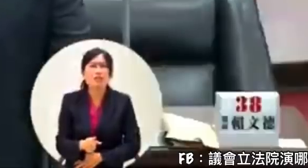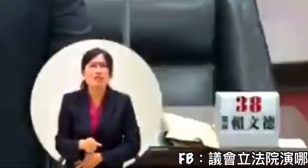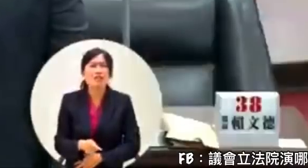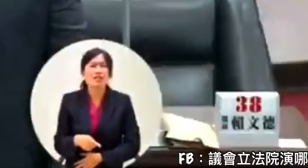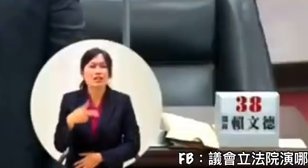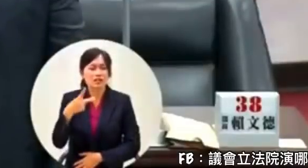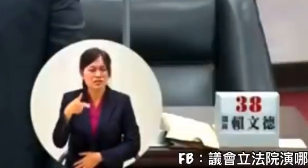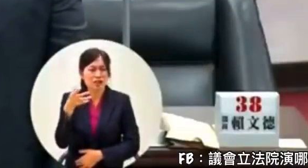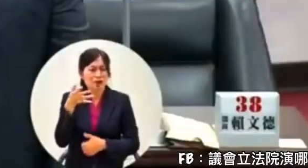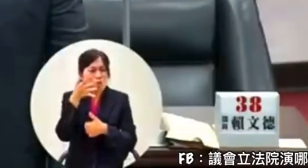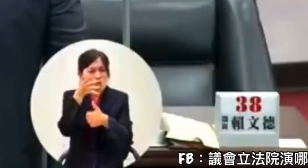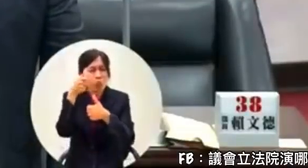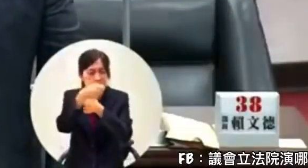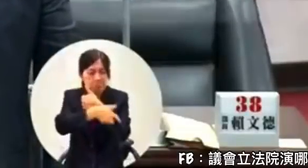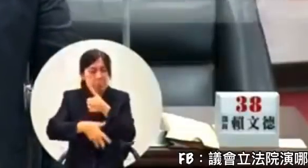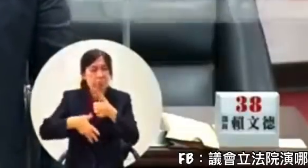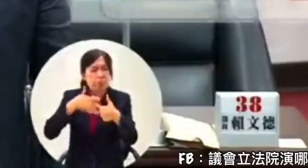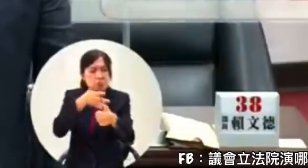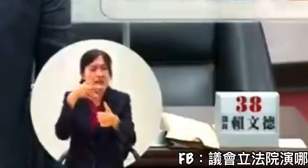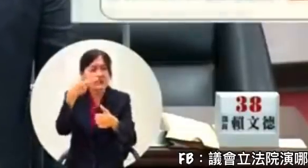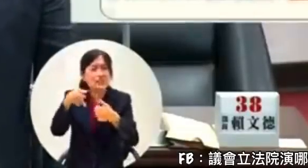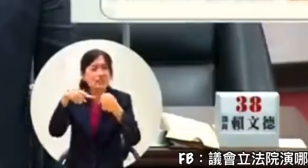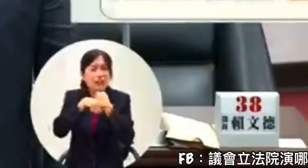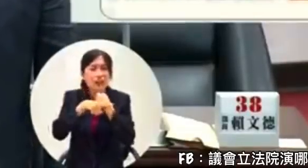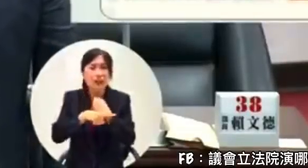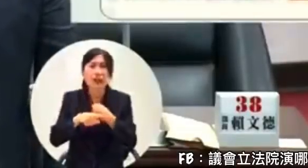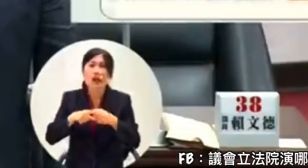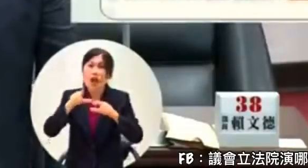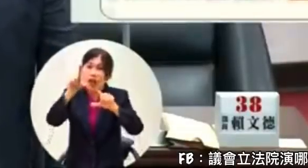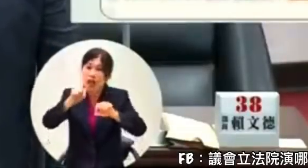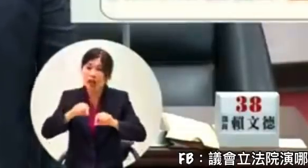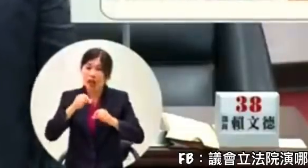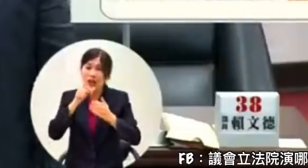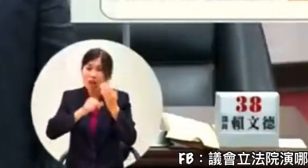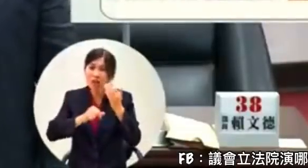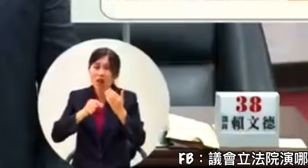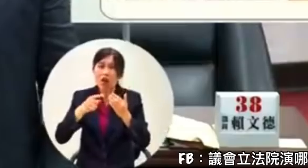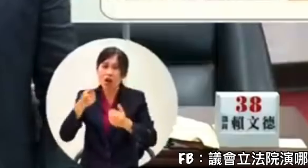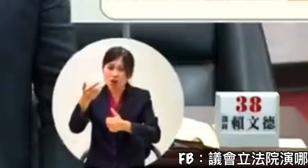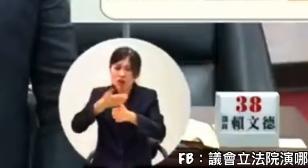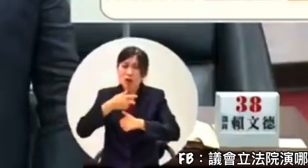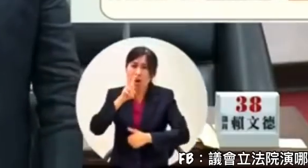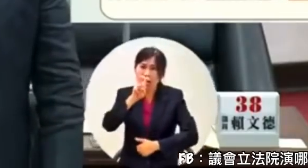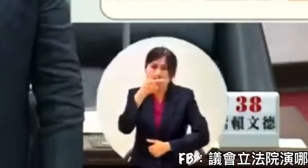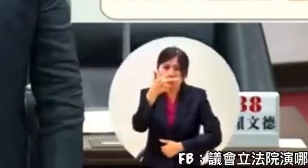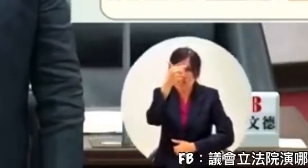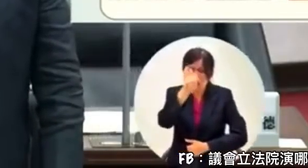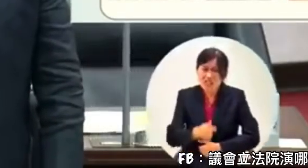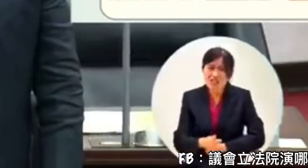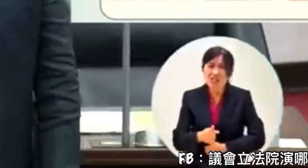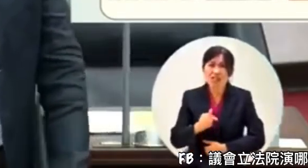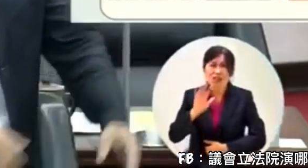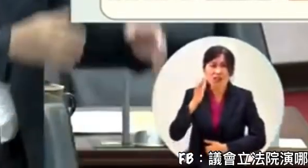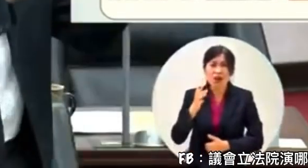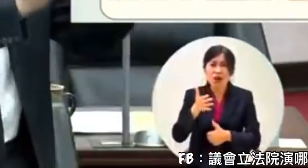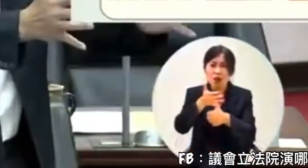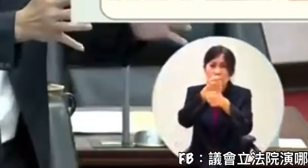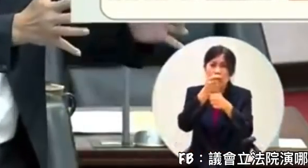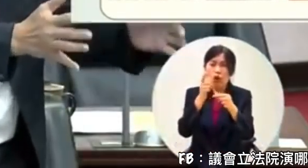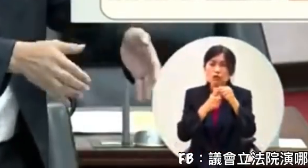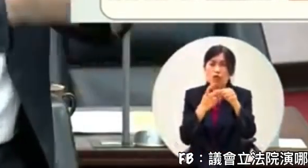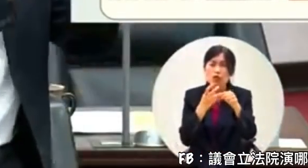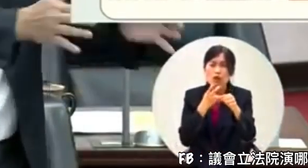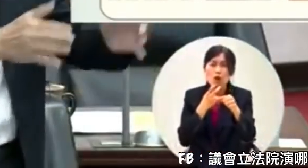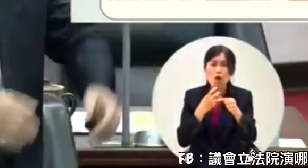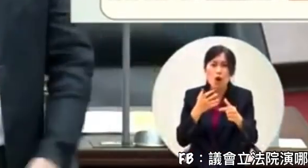僚，佮研究一下吼。照理讲，如果一兆是要给我们27亿啊。但是中央呢，我统筹分